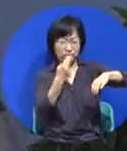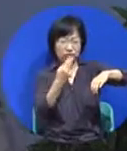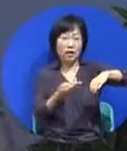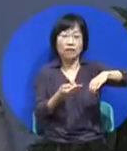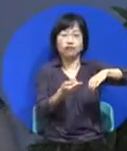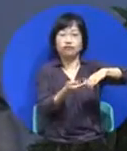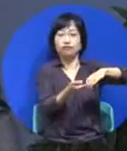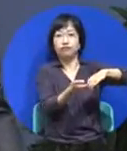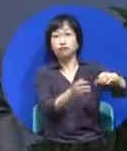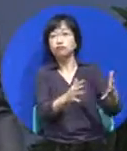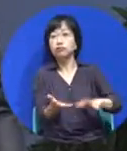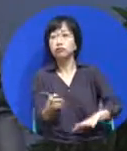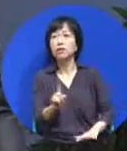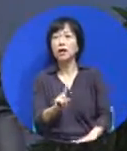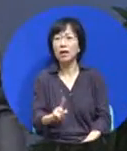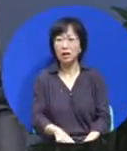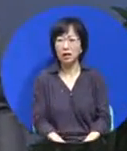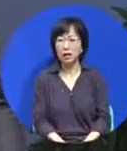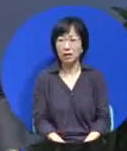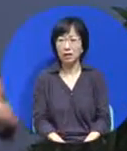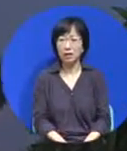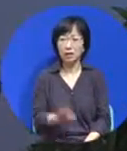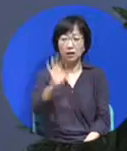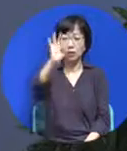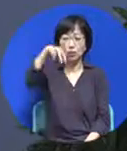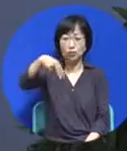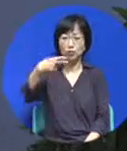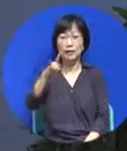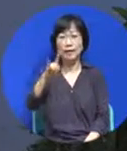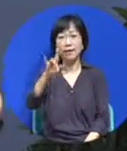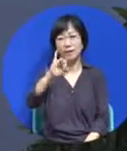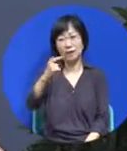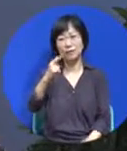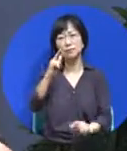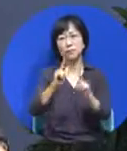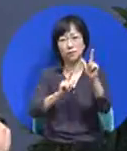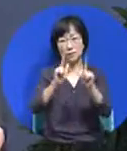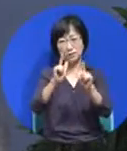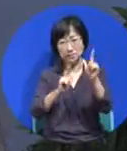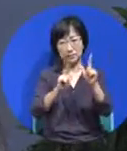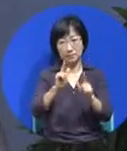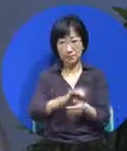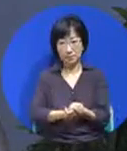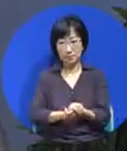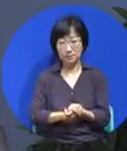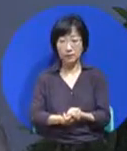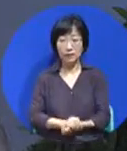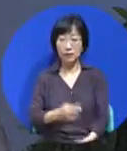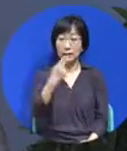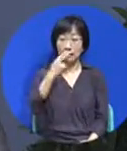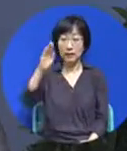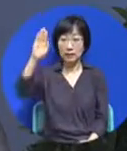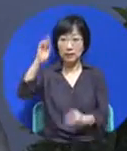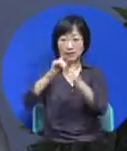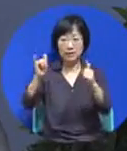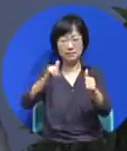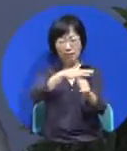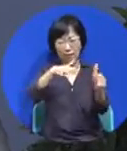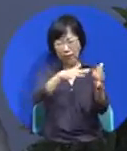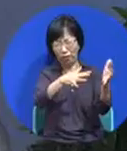gas chambers and killed. 유대인 그래 죽었다니까요. That's how the Jews were killed. 히틀러에게 죽은 사람은 600만 명이에요. There were about 6 million people that 그렇죠? were killed